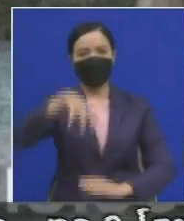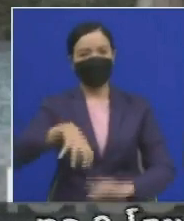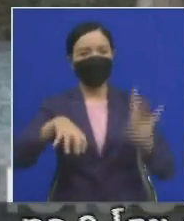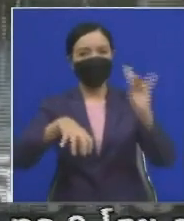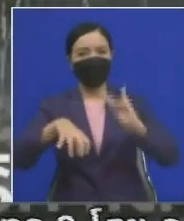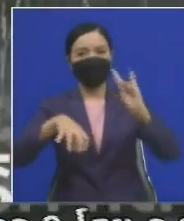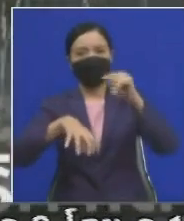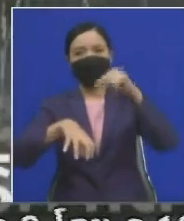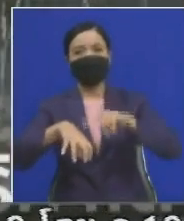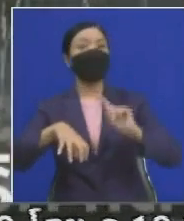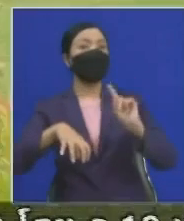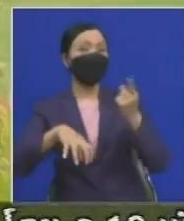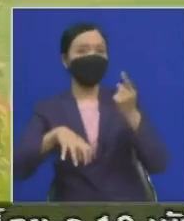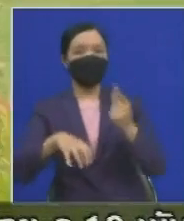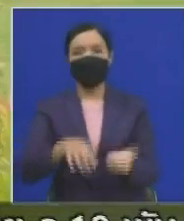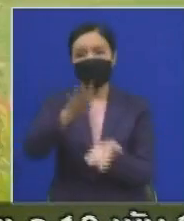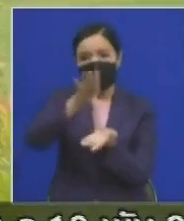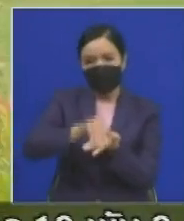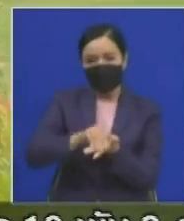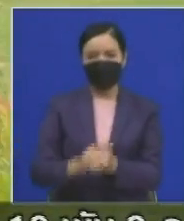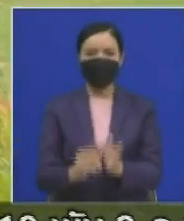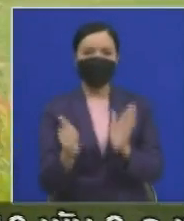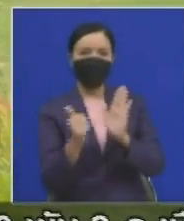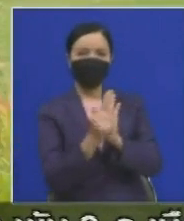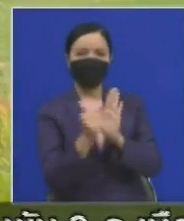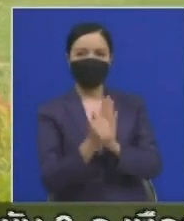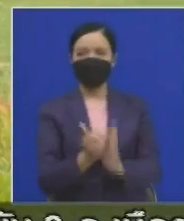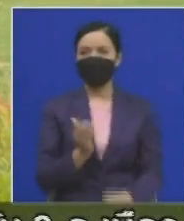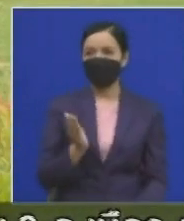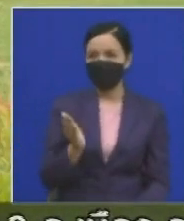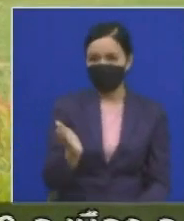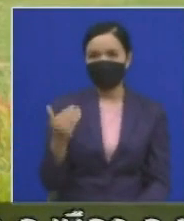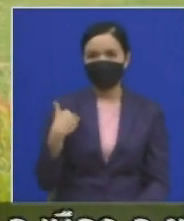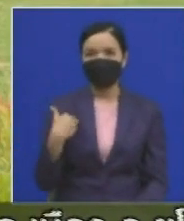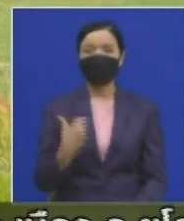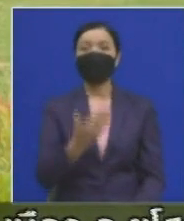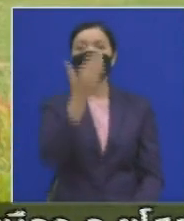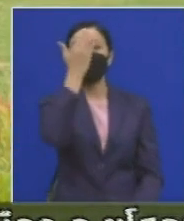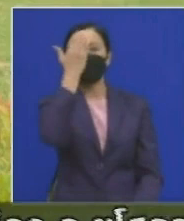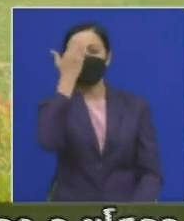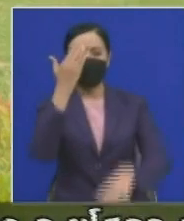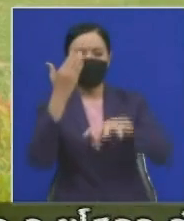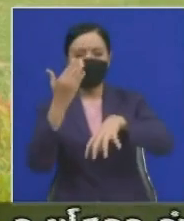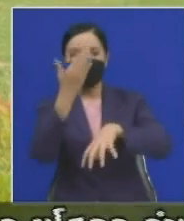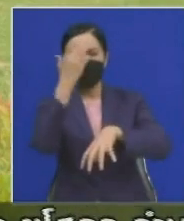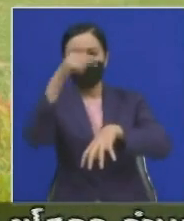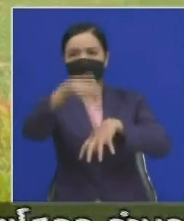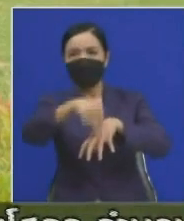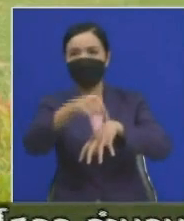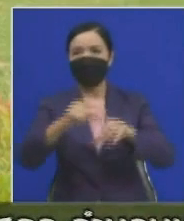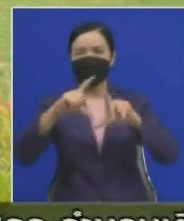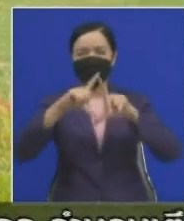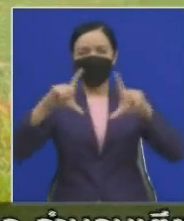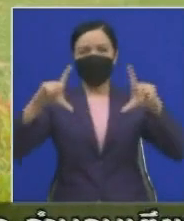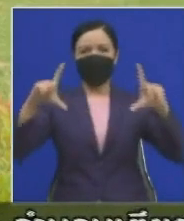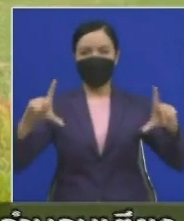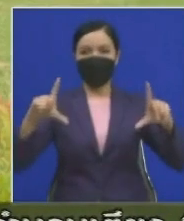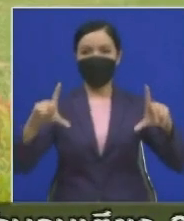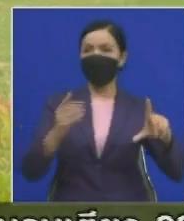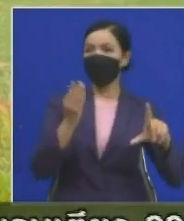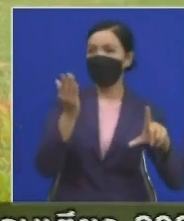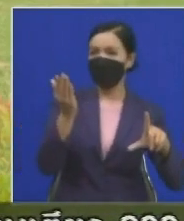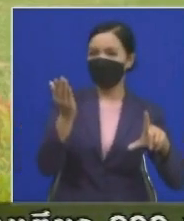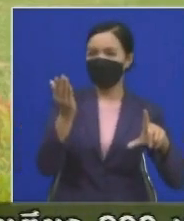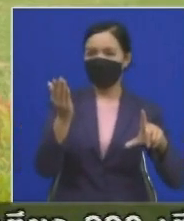มีการเผยแ้ข้มูลอยู่ในเพจโครงการสวนสัตวแงให่นี่คอด้านหนาที่ตั้งโครงการนะ จะเหป้ายแบนี้อยู่นะครั